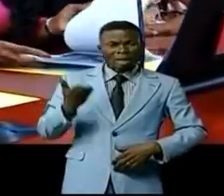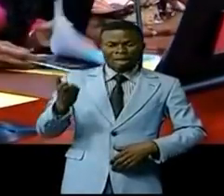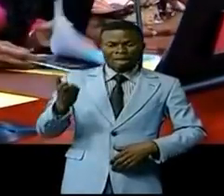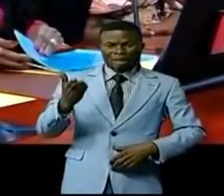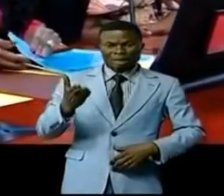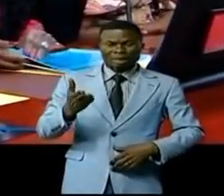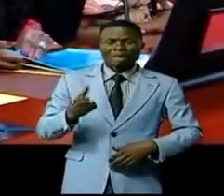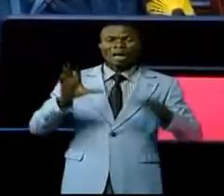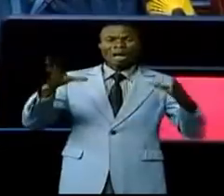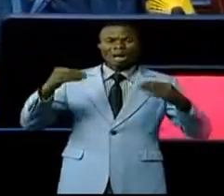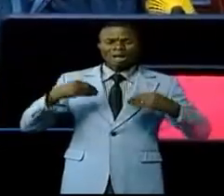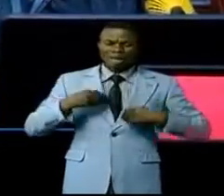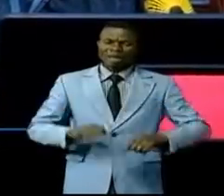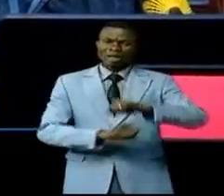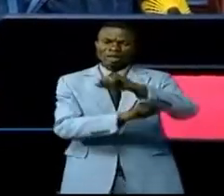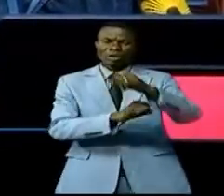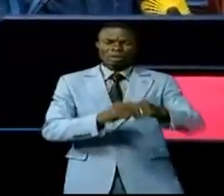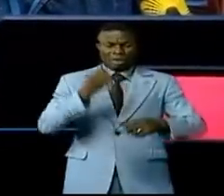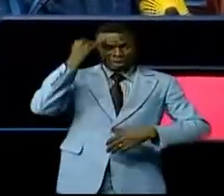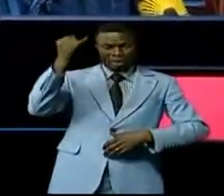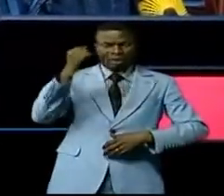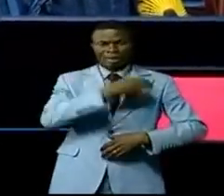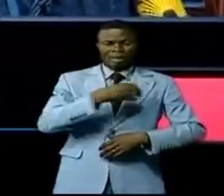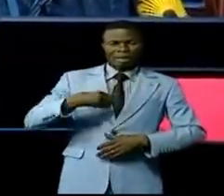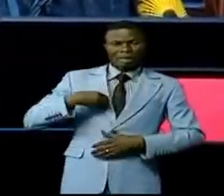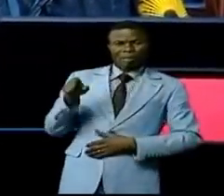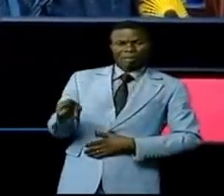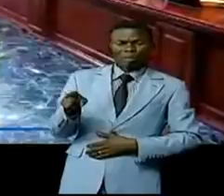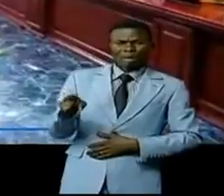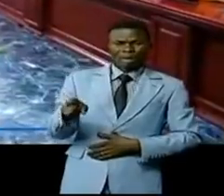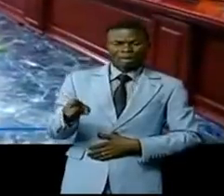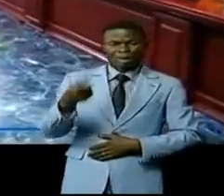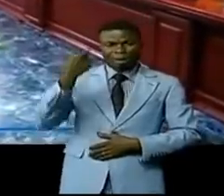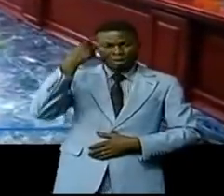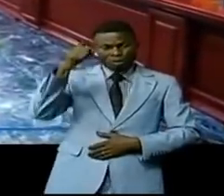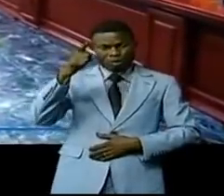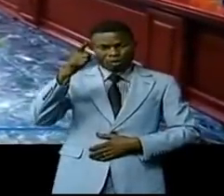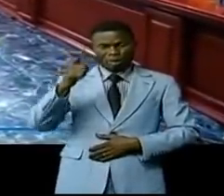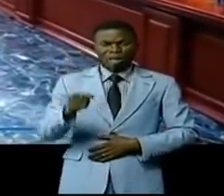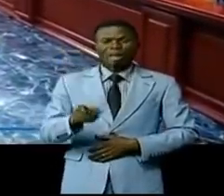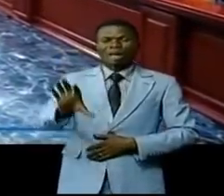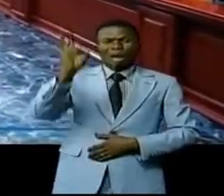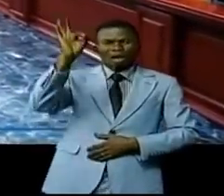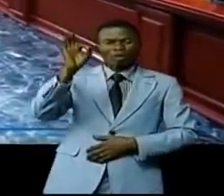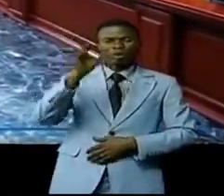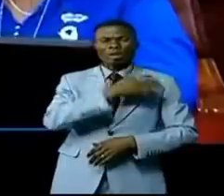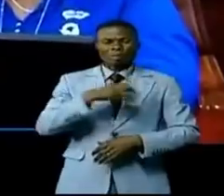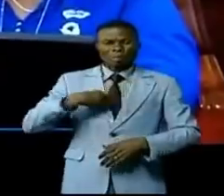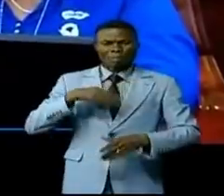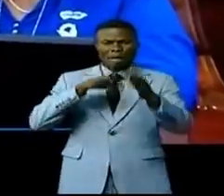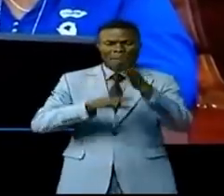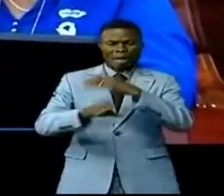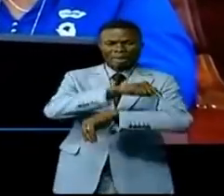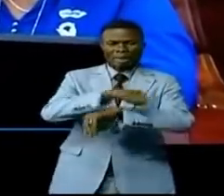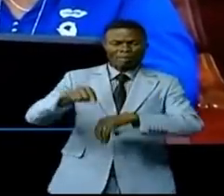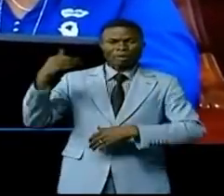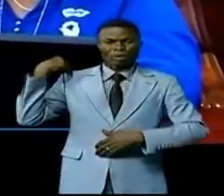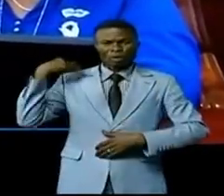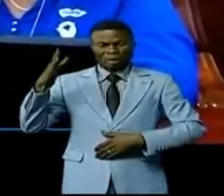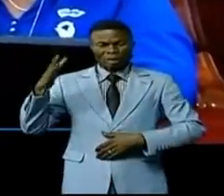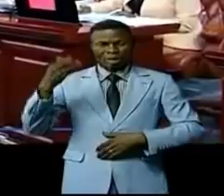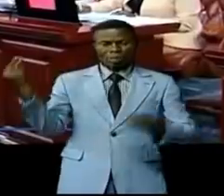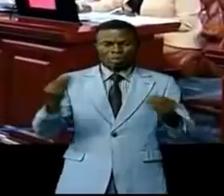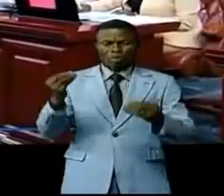pris l'engagement d'accompagner les initiatives de cette association et de nommer plus de femmes dans les institutions en vue